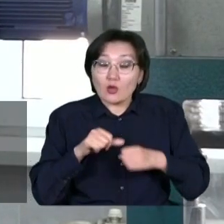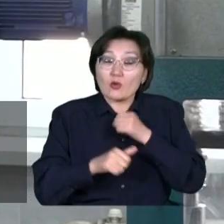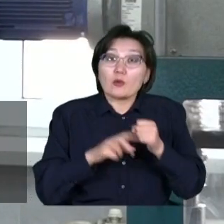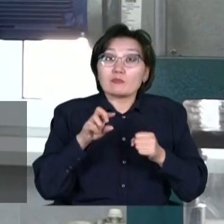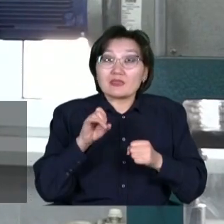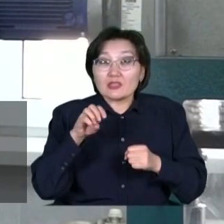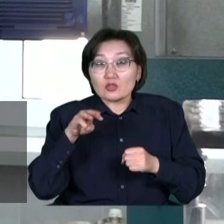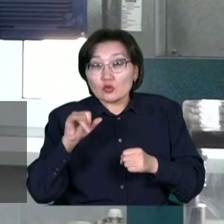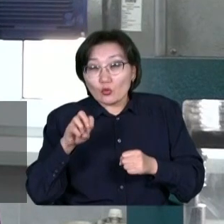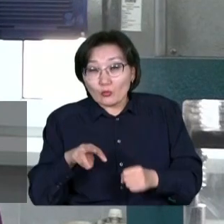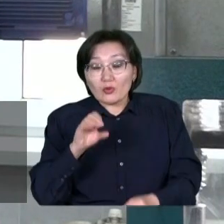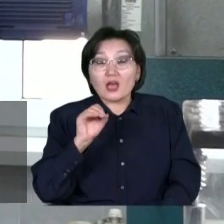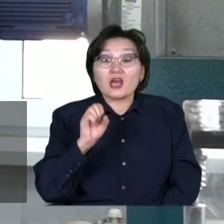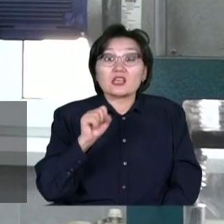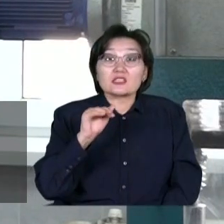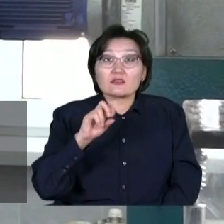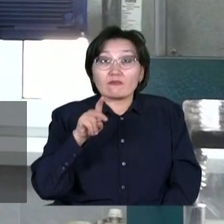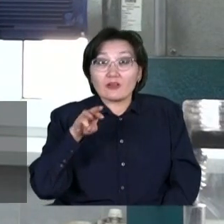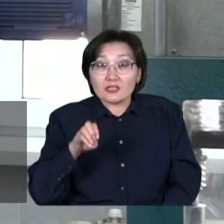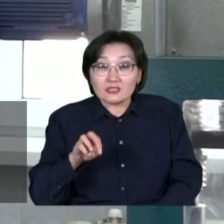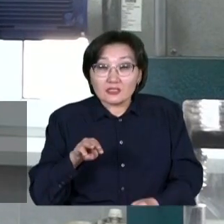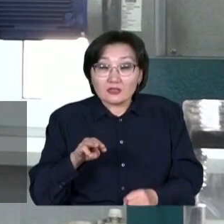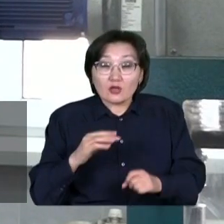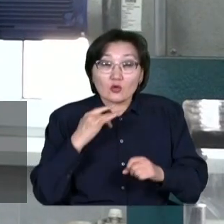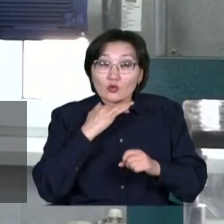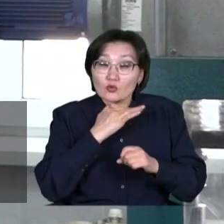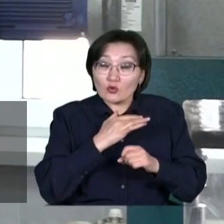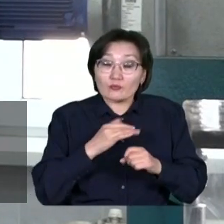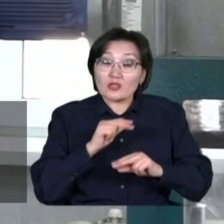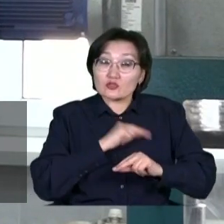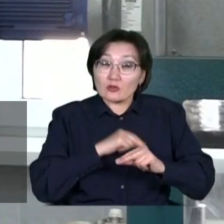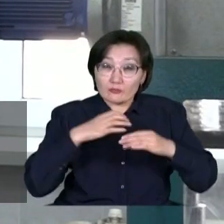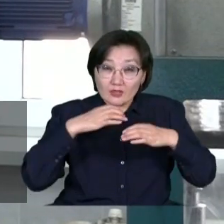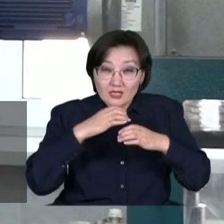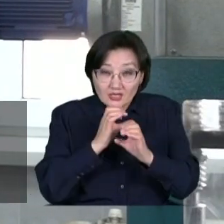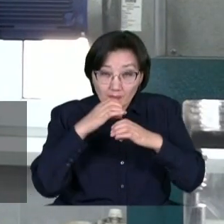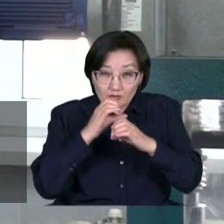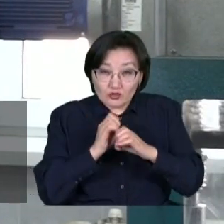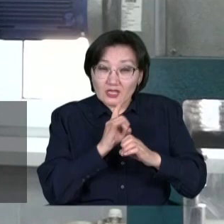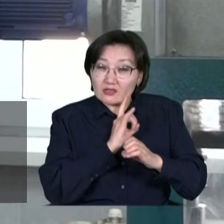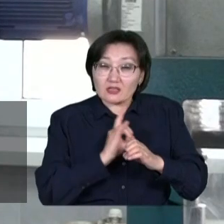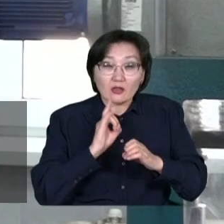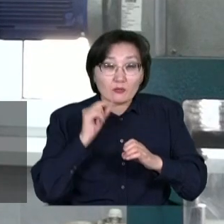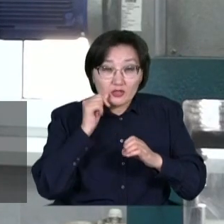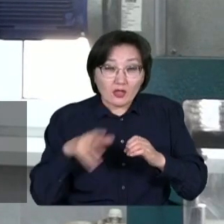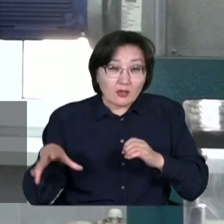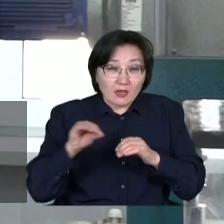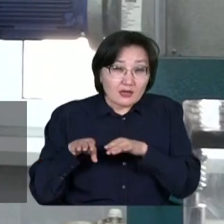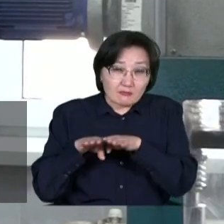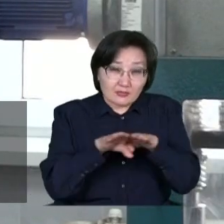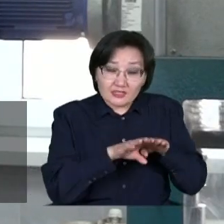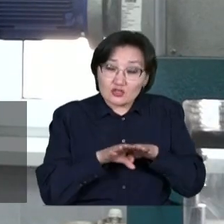болсын, көптеген жұмыстарды осы лаборатория ер адамдар, әйел адамдар болып, бәріне бірдей болып жұмыс